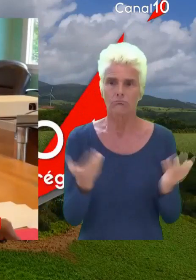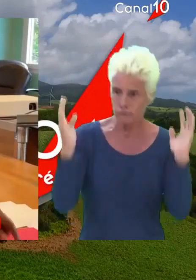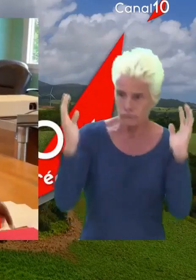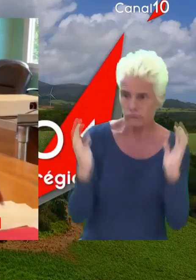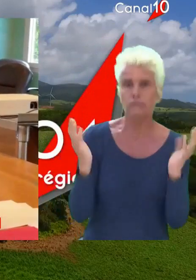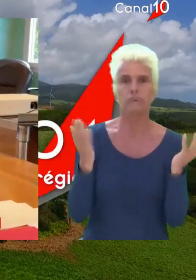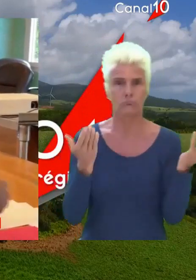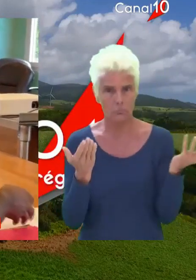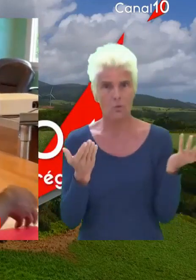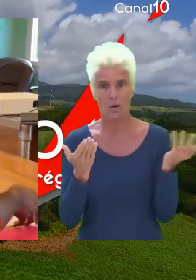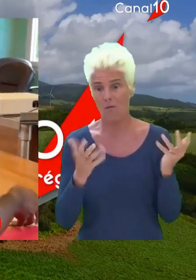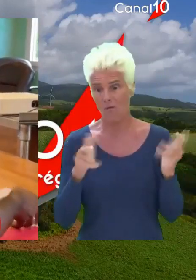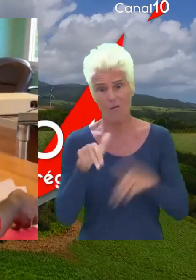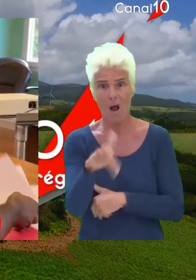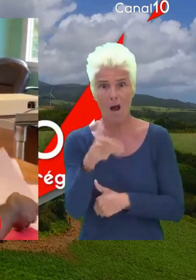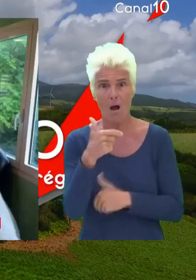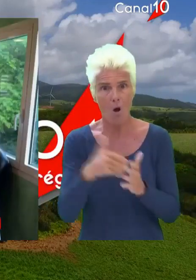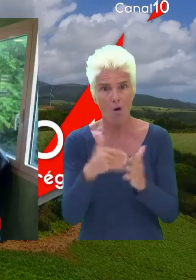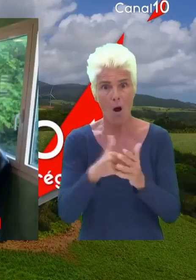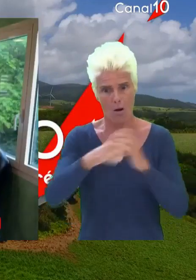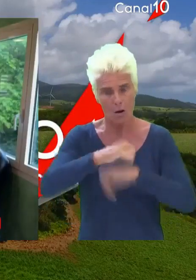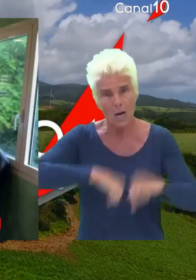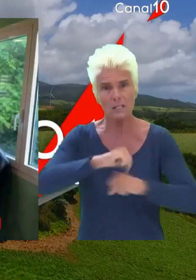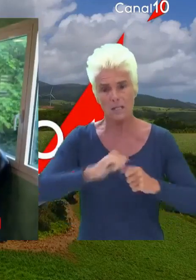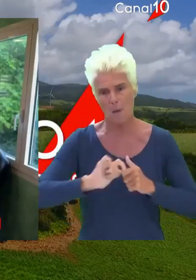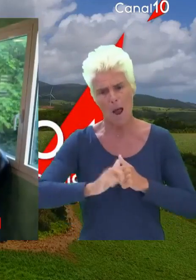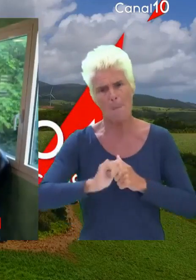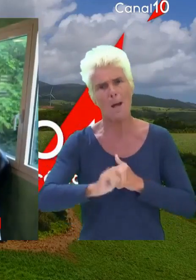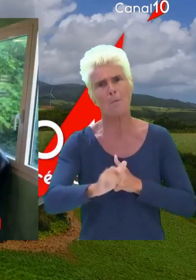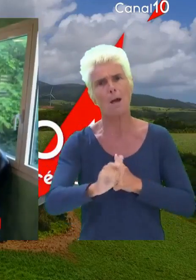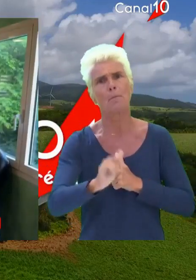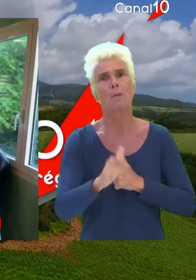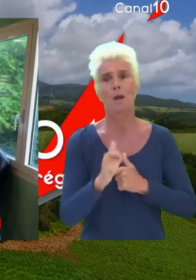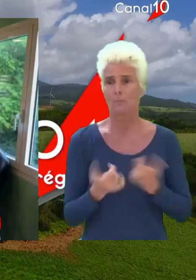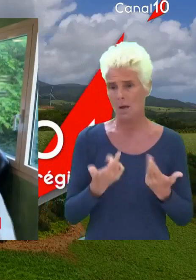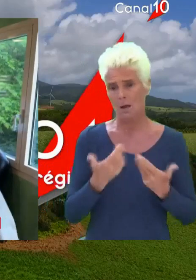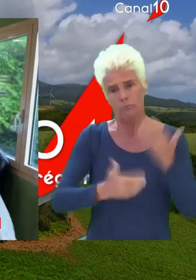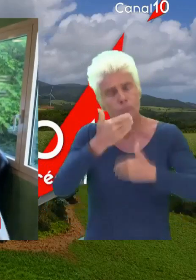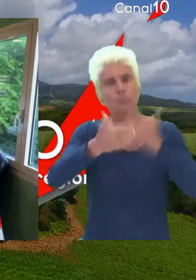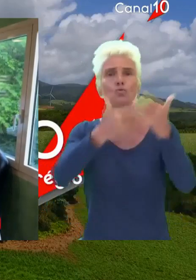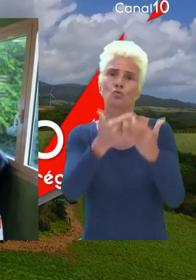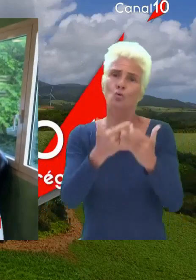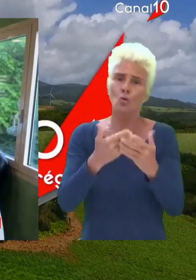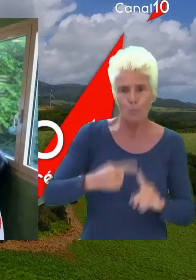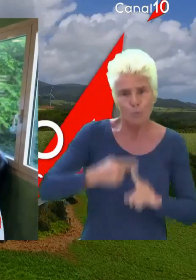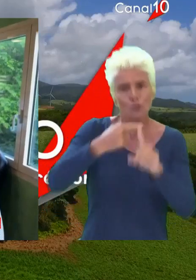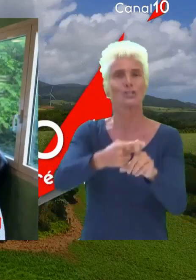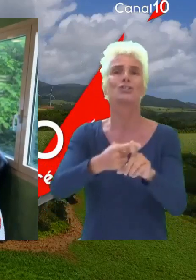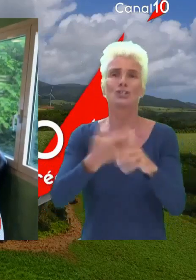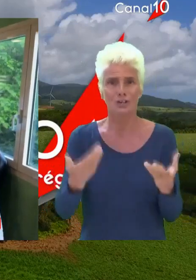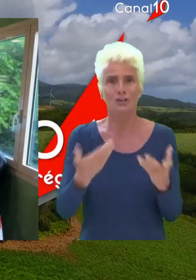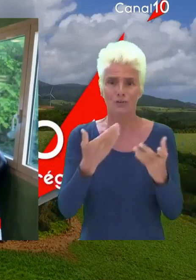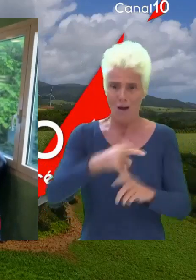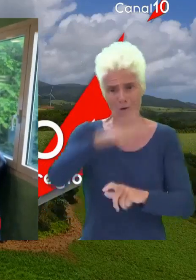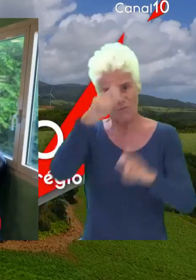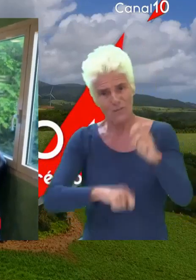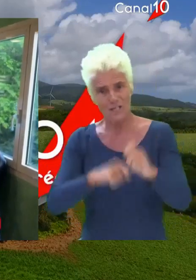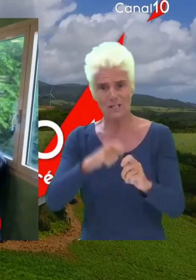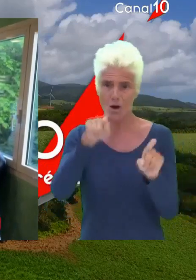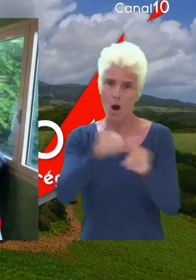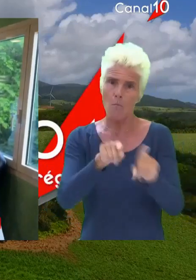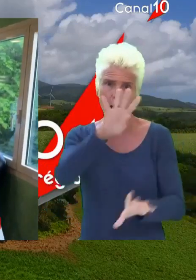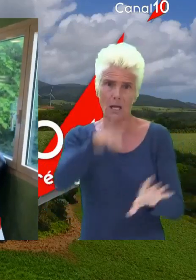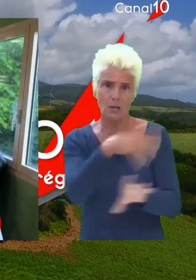revenir ultérieurement avec d'autres sujet rester dans la construction dans la positivité et se fixer un calendrier de plan